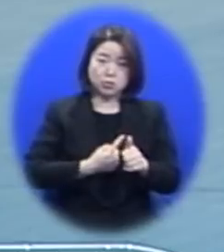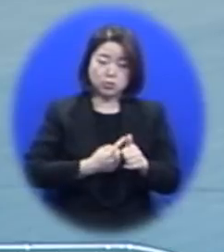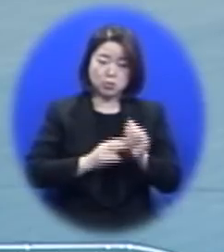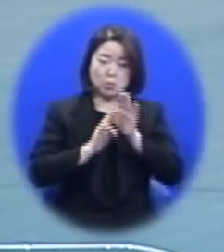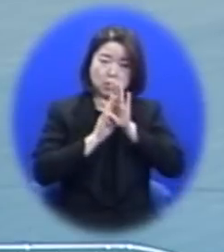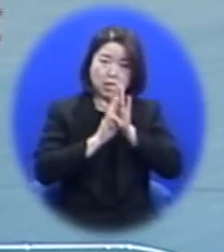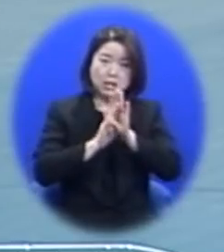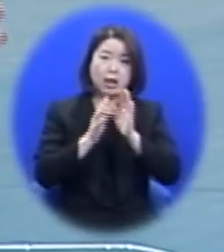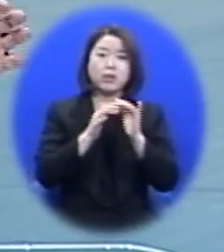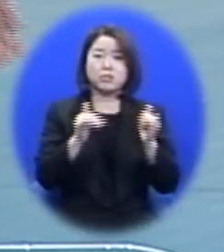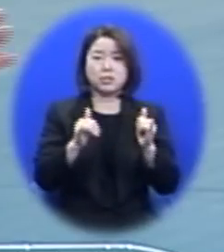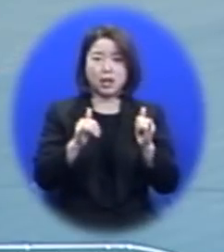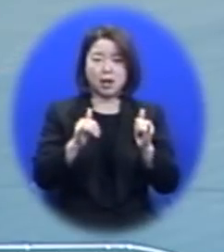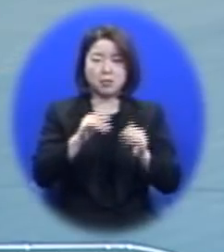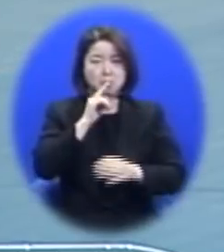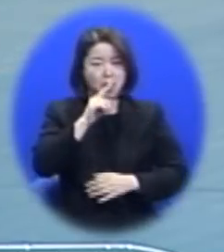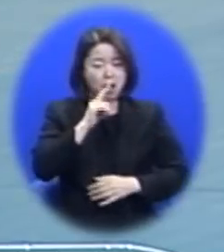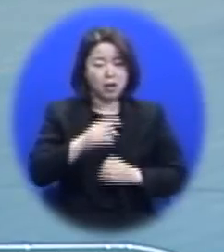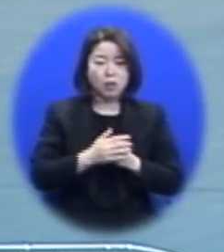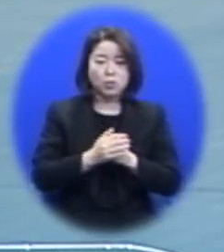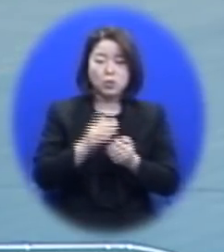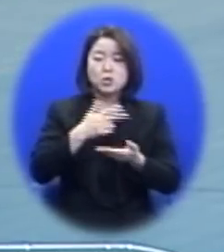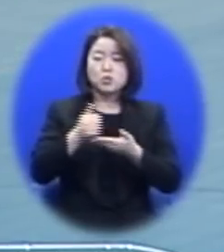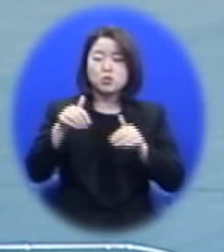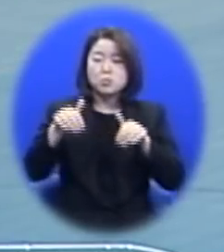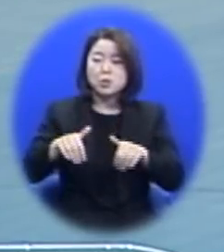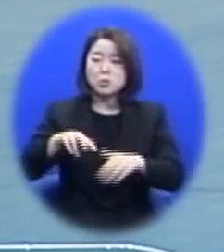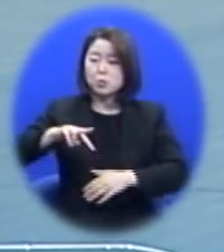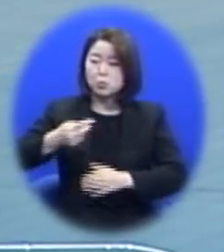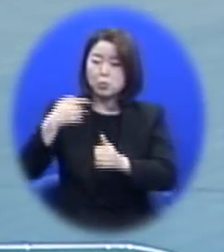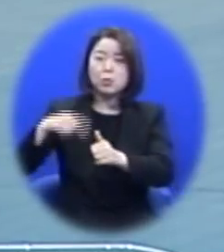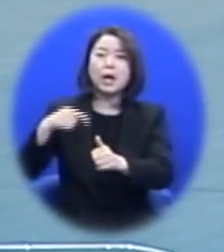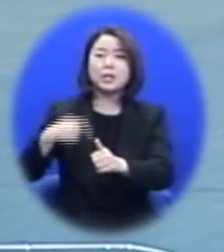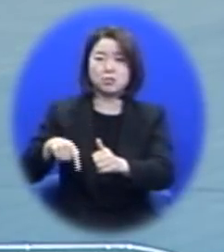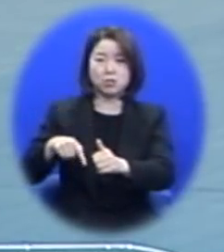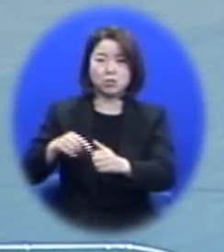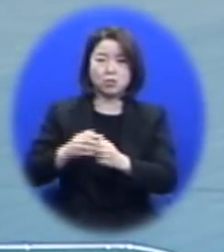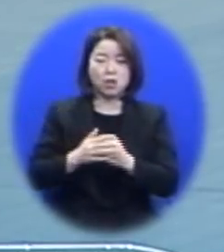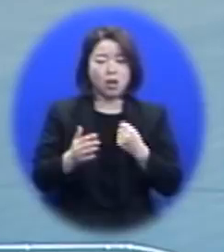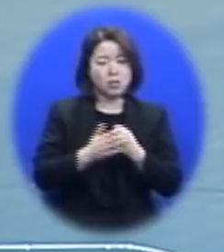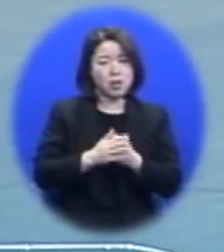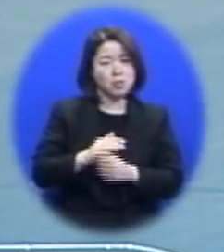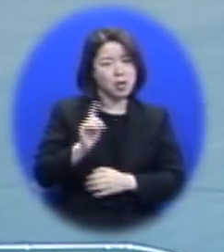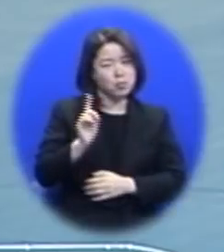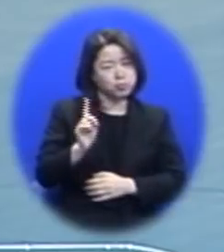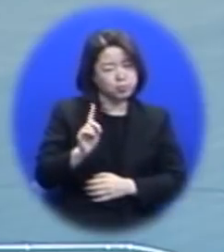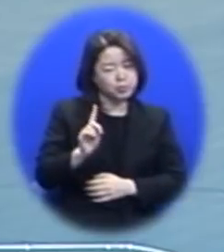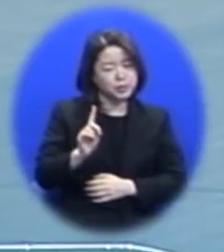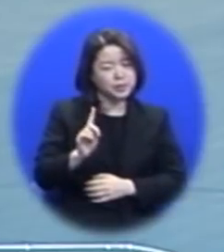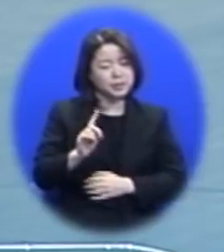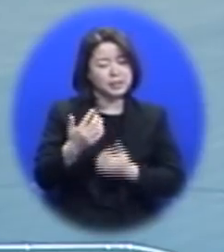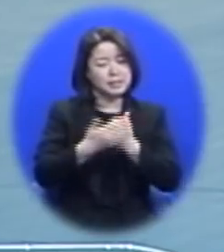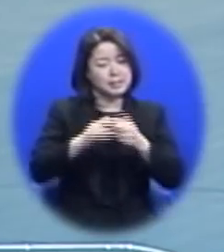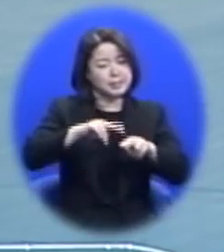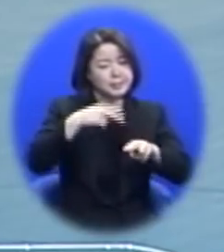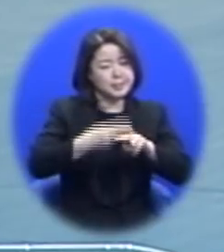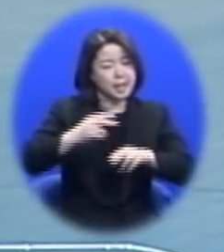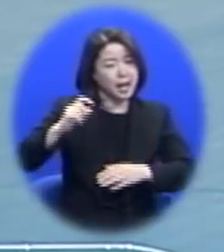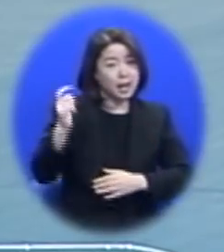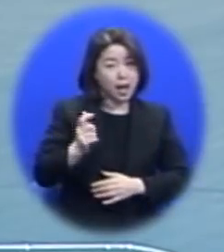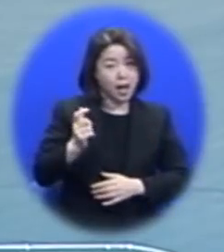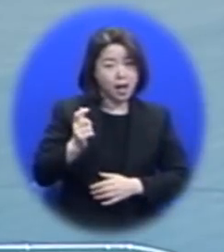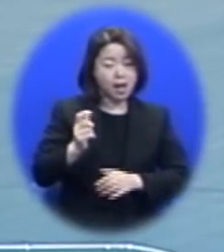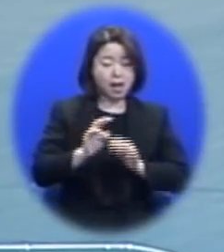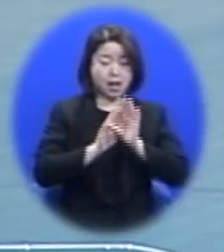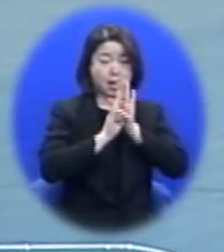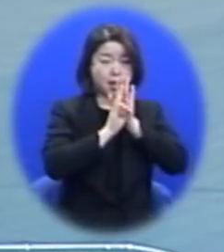자처하면서 주의 종들도 가르쳤다고 했습니다. 그러니까 아마 굉장히 은사가 강했던 것 같아요. 특히 예언의